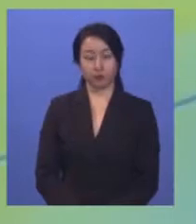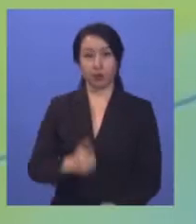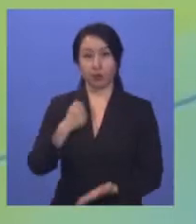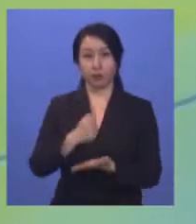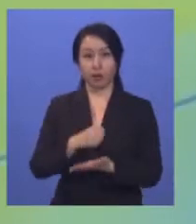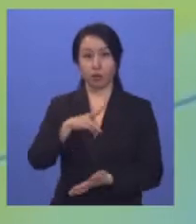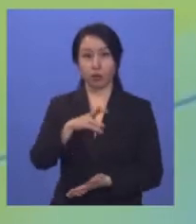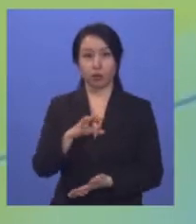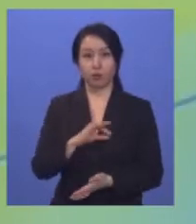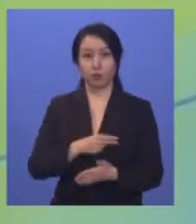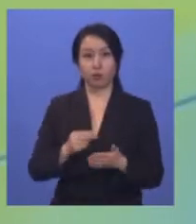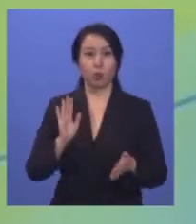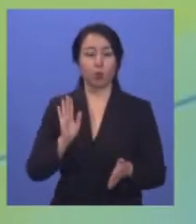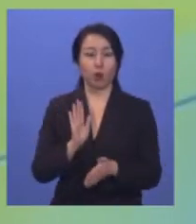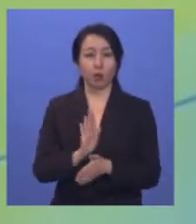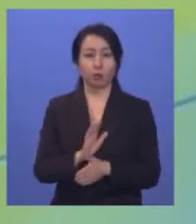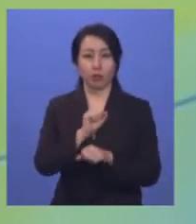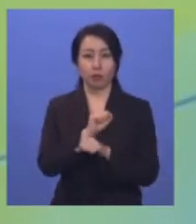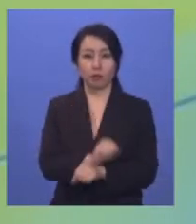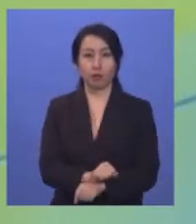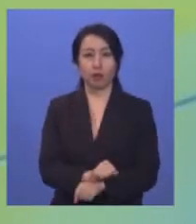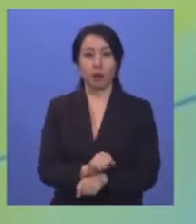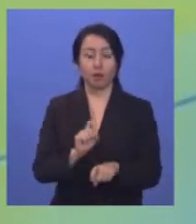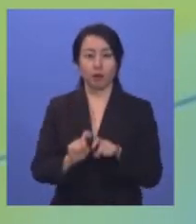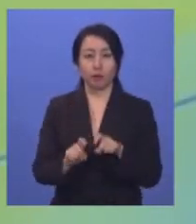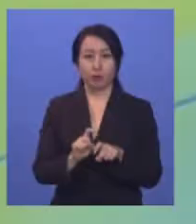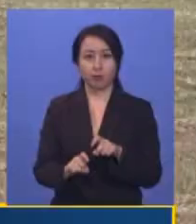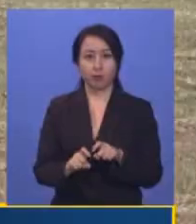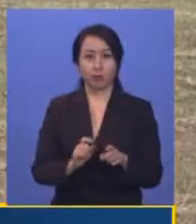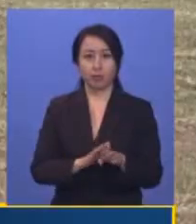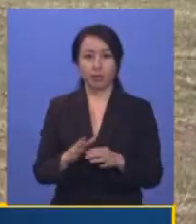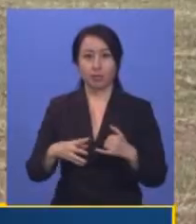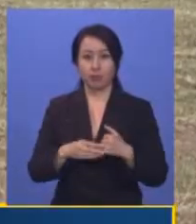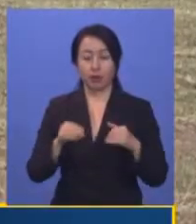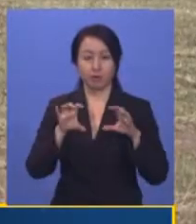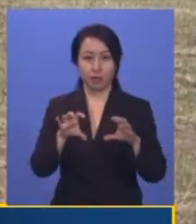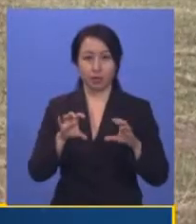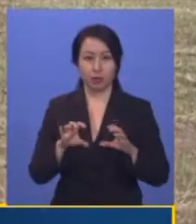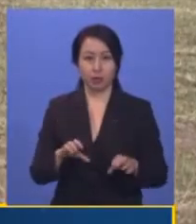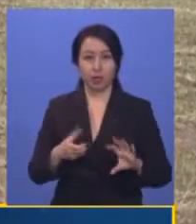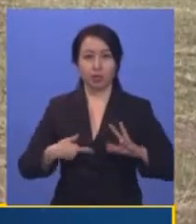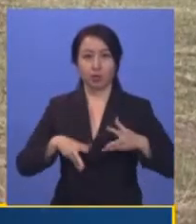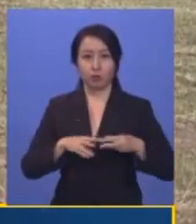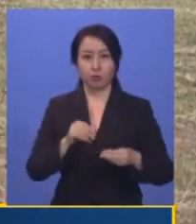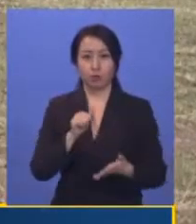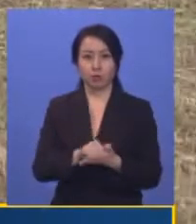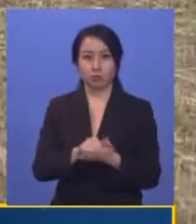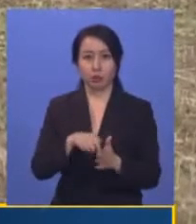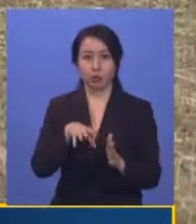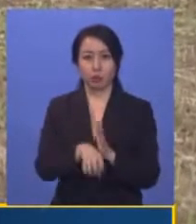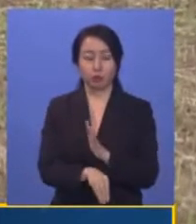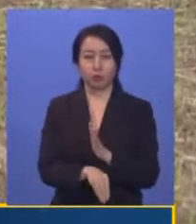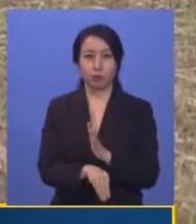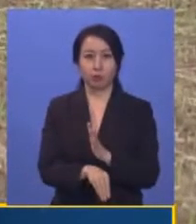президент Касым же мартукаев подписал указ о приостановлении моратория на проверке соблюдения земельного законодательства таким образом